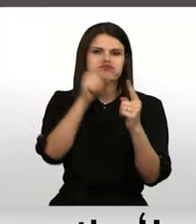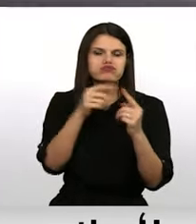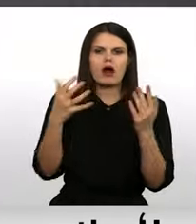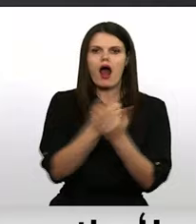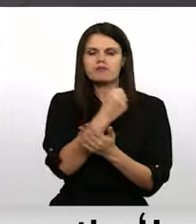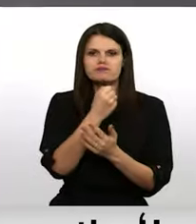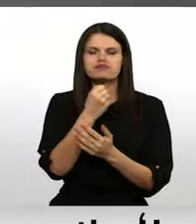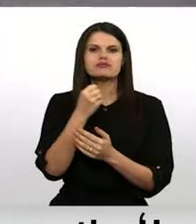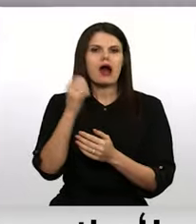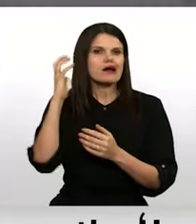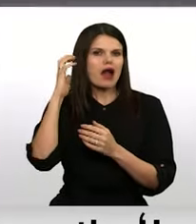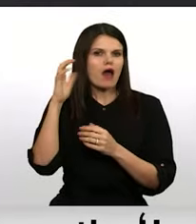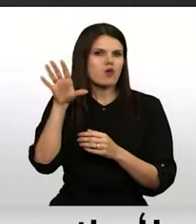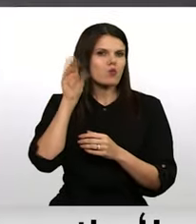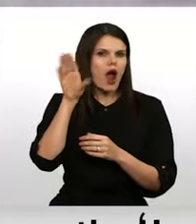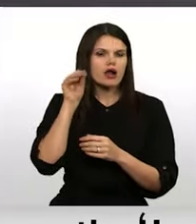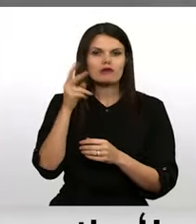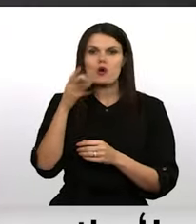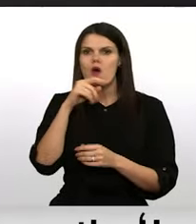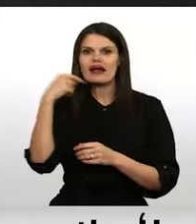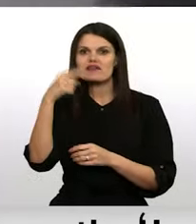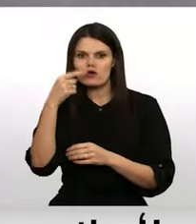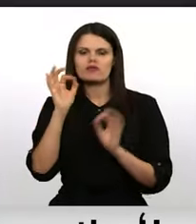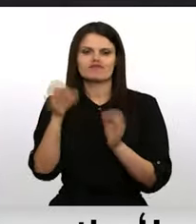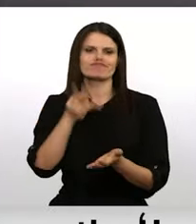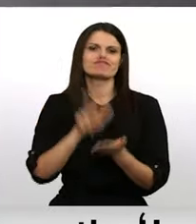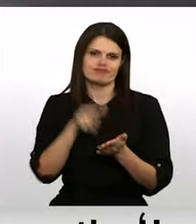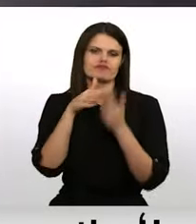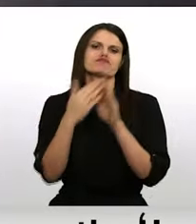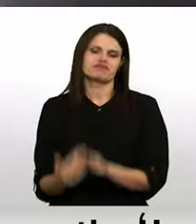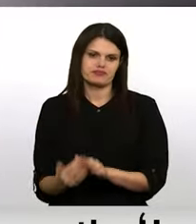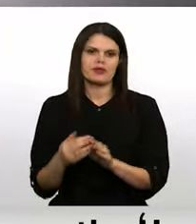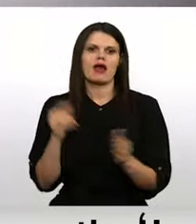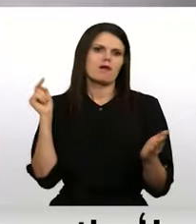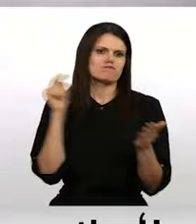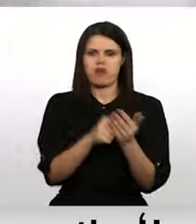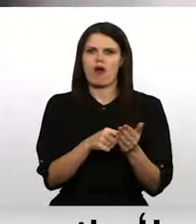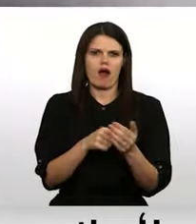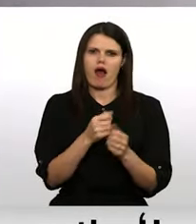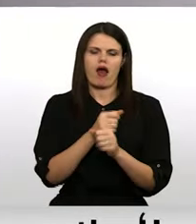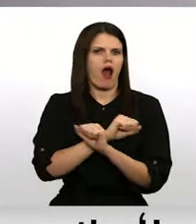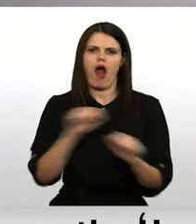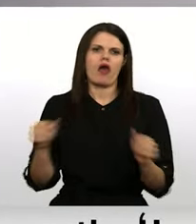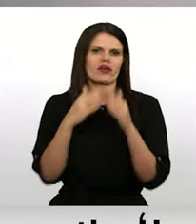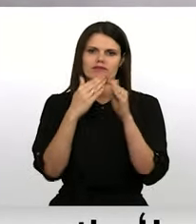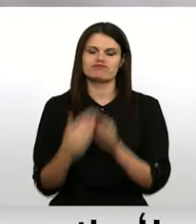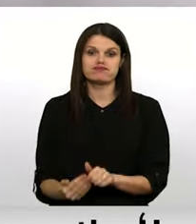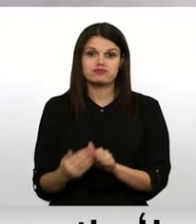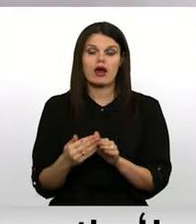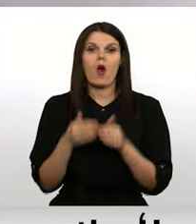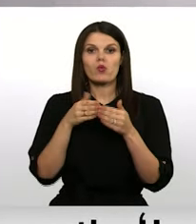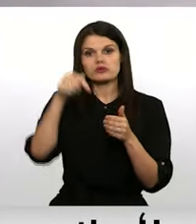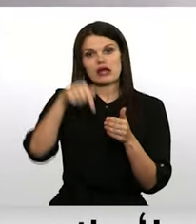kuros apstiprināta kuģa iznīcināšana. Kuģim vairāk kārt trāpīts vienā no bortiem un tas strauji nogrimis. Uz klāja